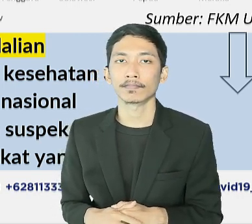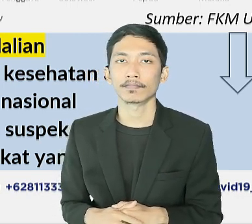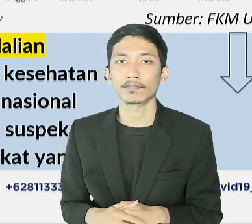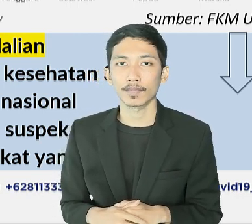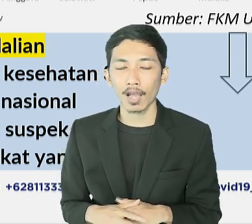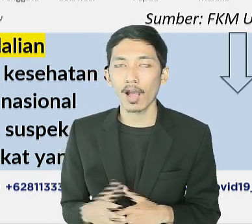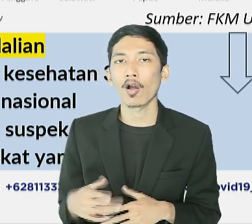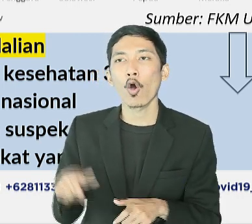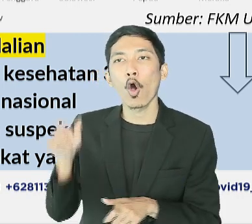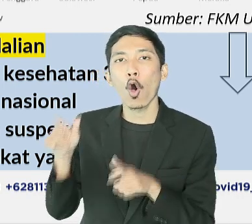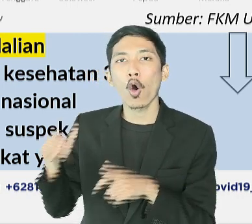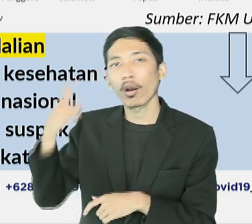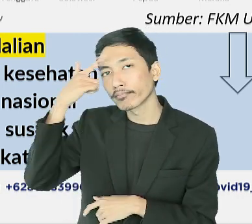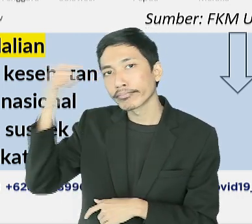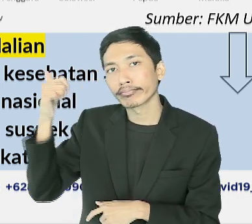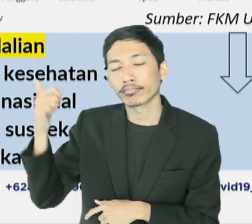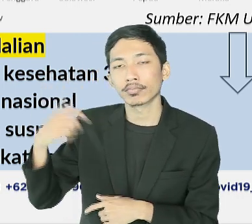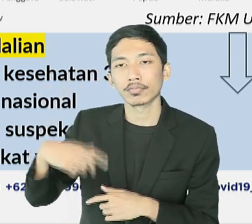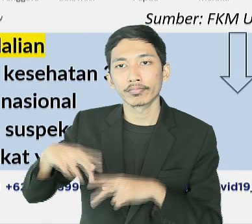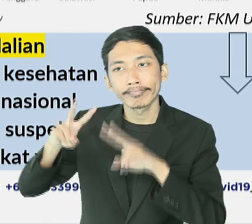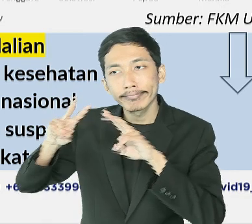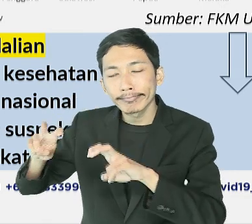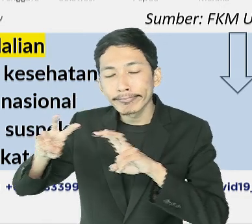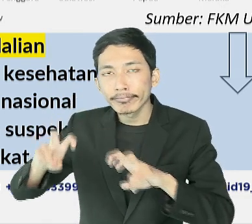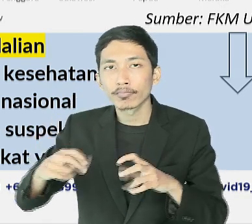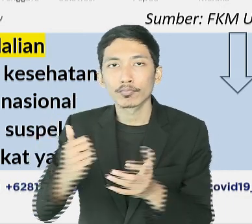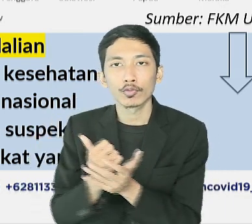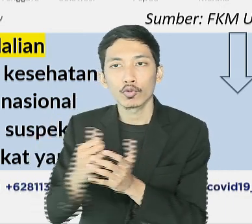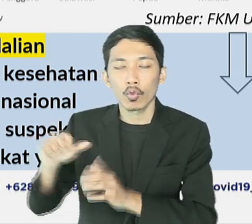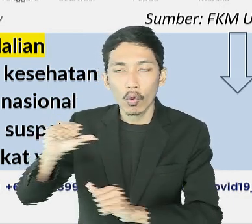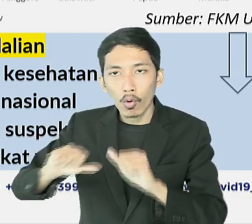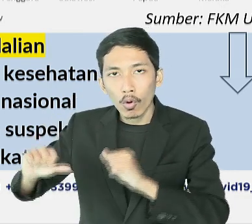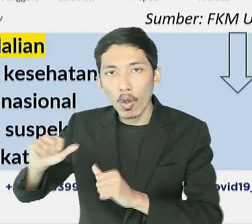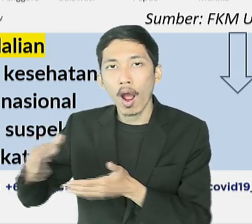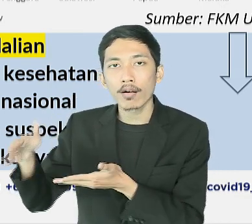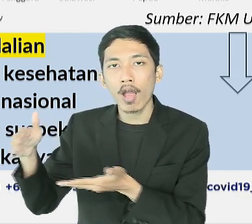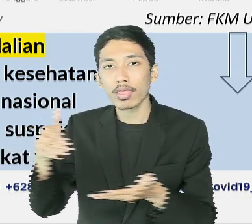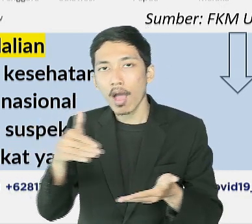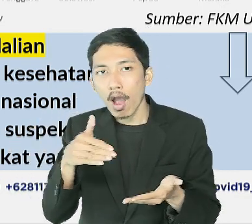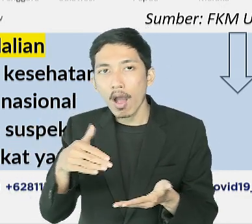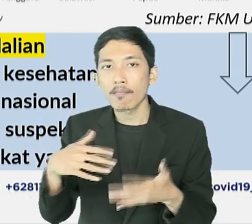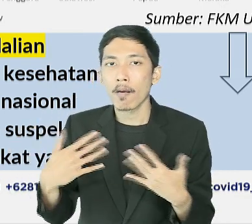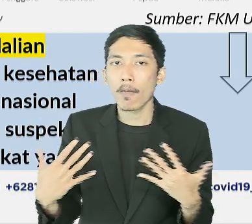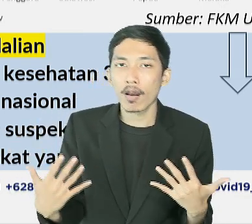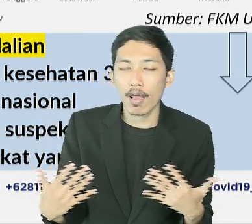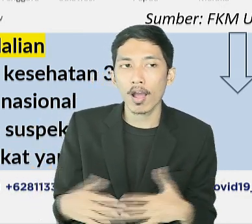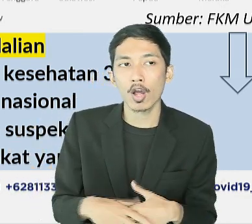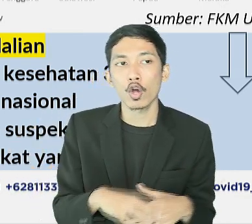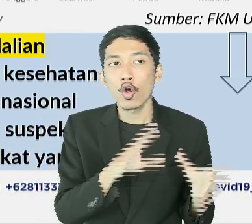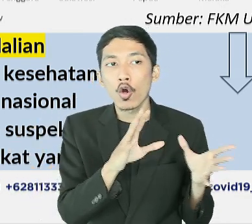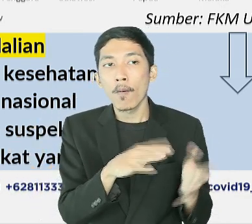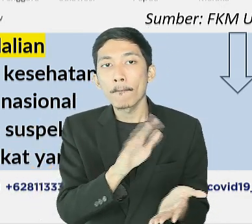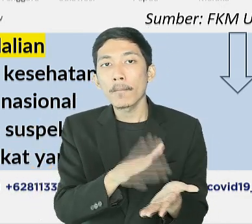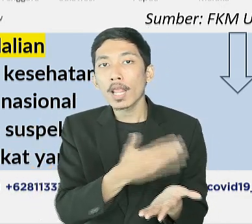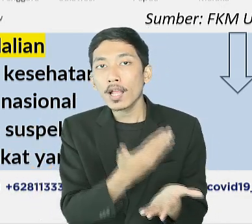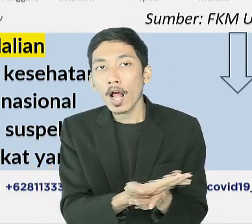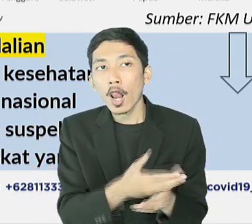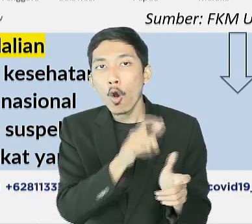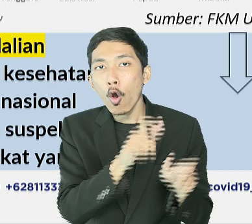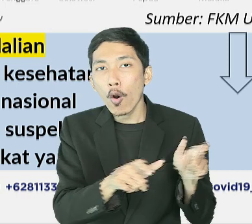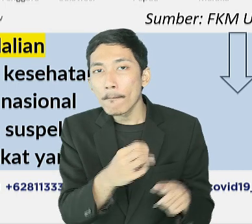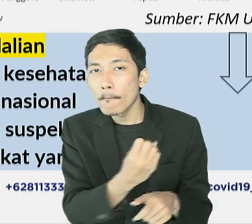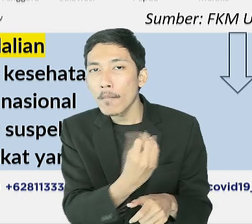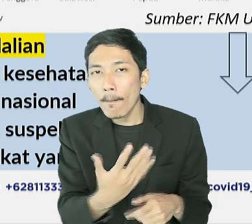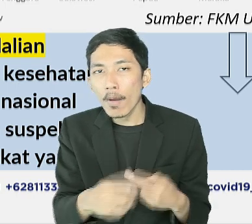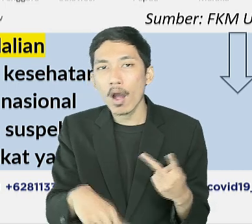para ilmuwan untuk menggambarkan tingkat penularan menggunakan data di lapangan, yaitu angka kematian, keterisian